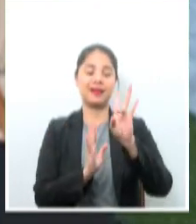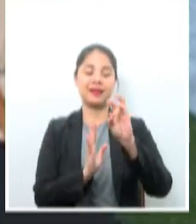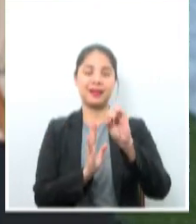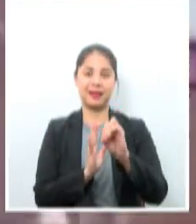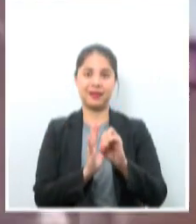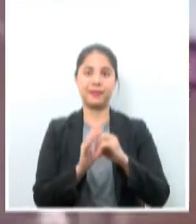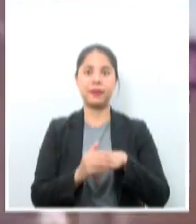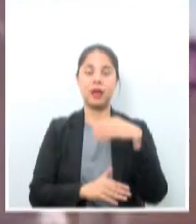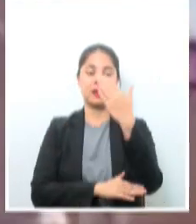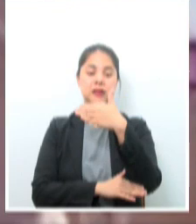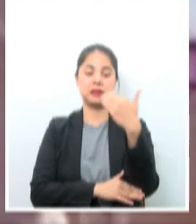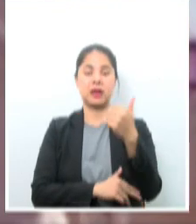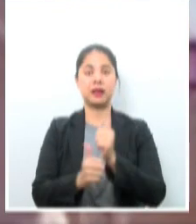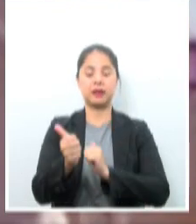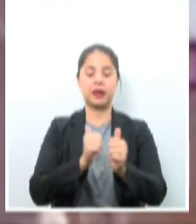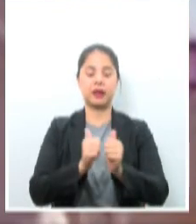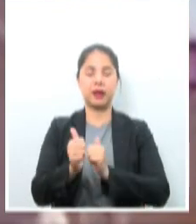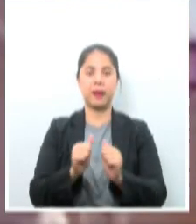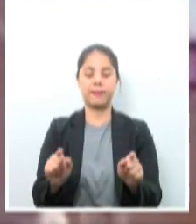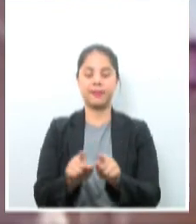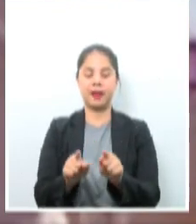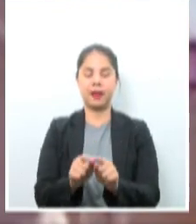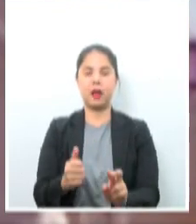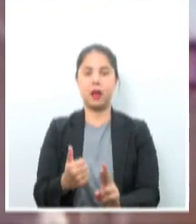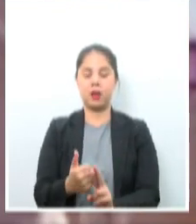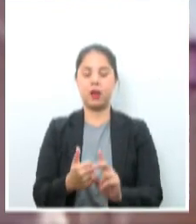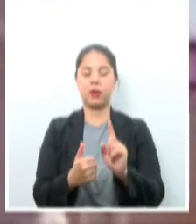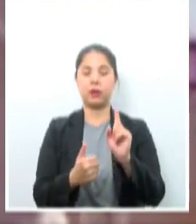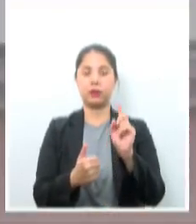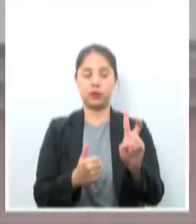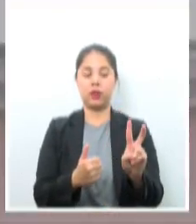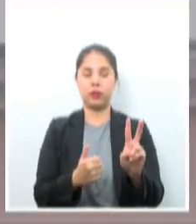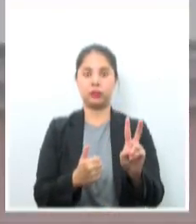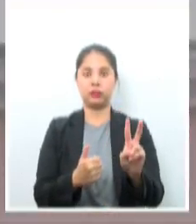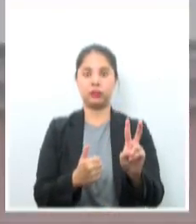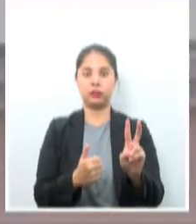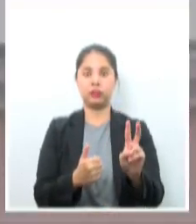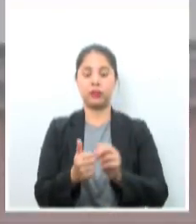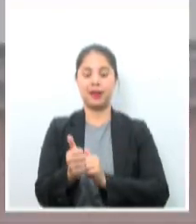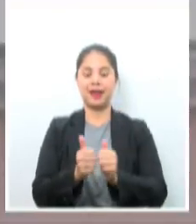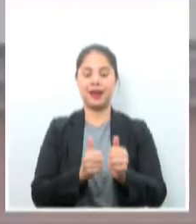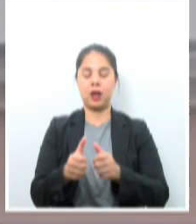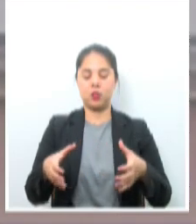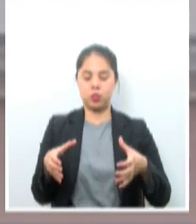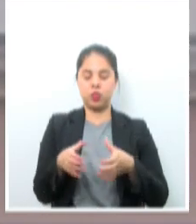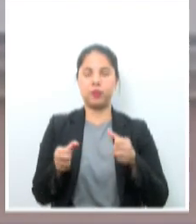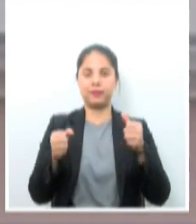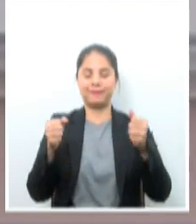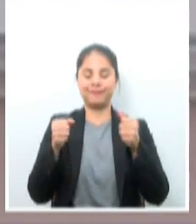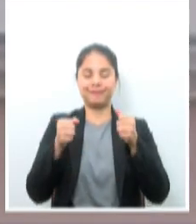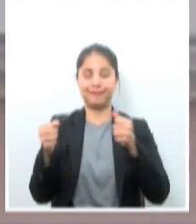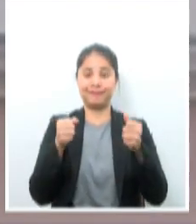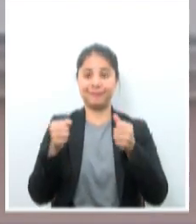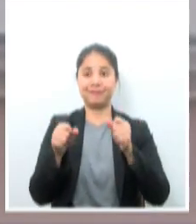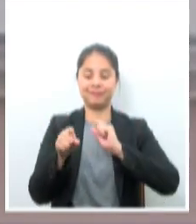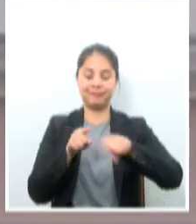าติเช่นเดียวกันนะครับได้รับรางวัลรองชนะเลิศอันดับที่2การประกวดวงอัตลุงครับสำหรับ